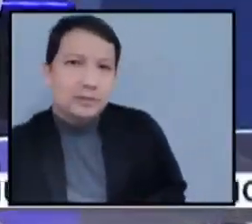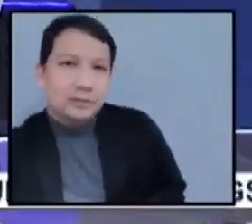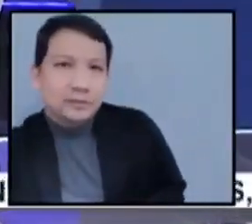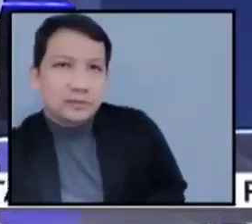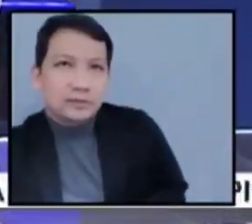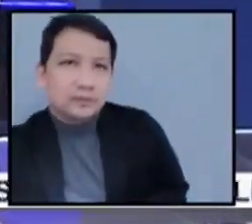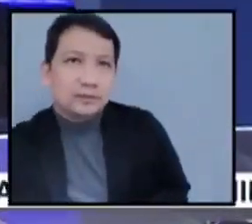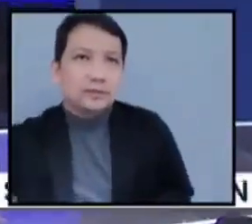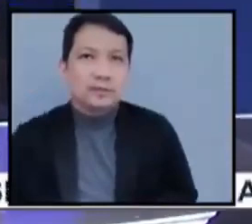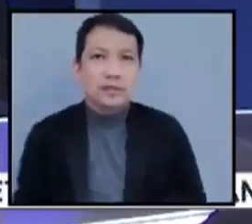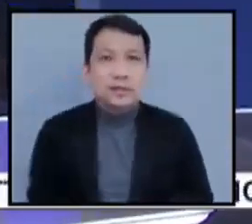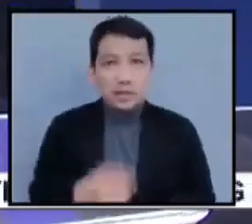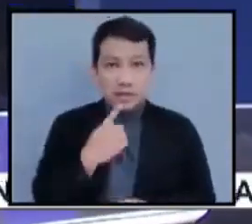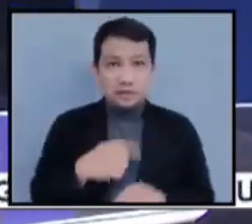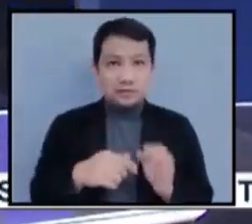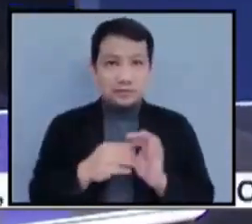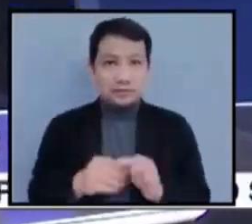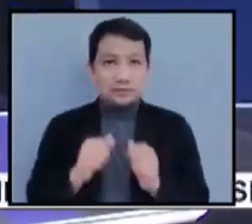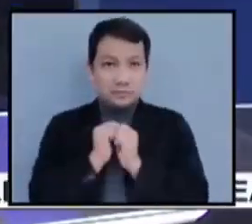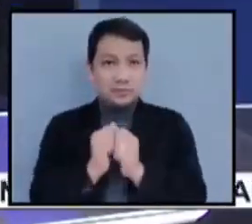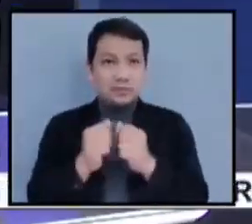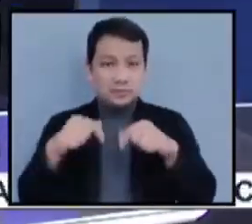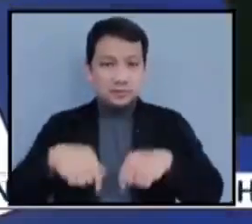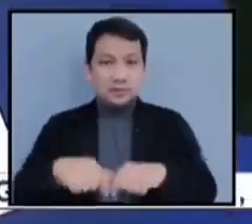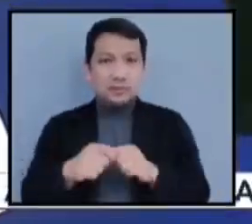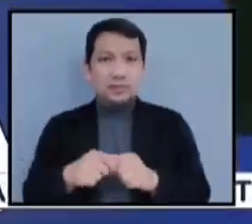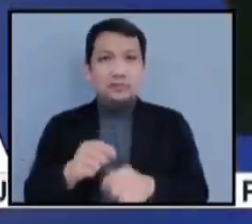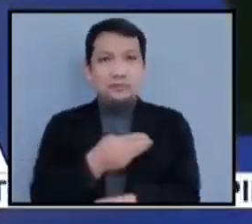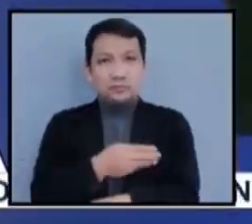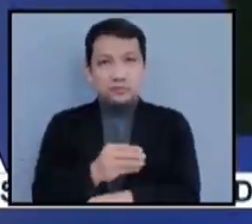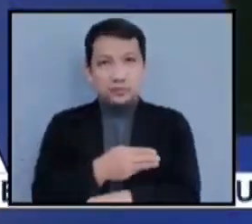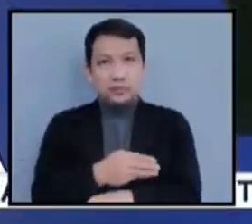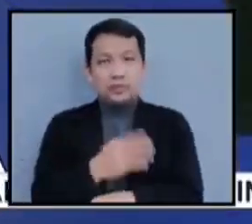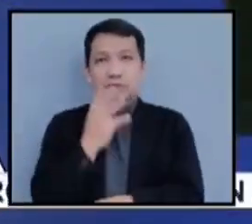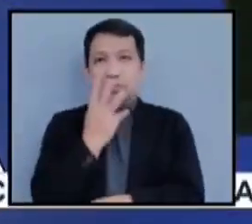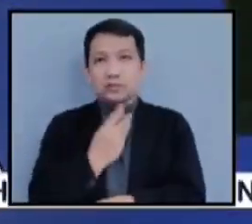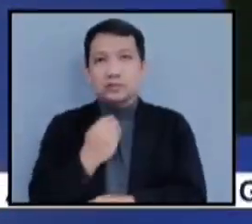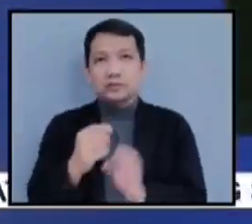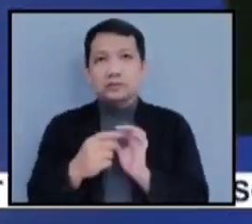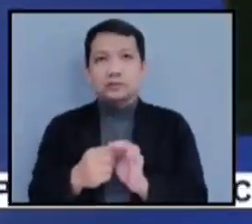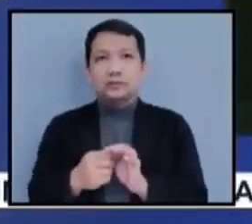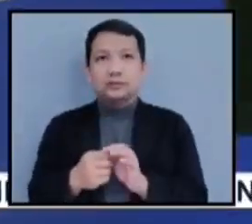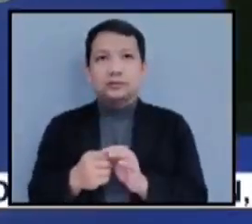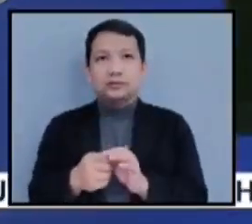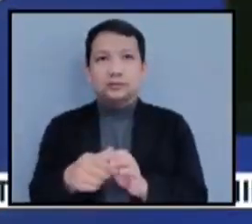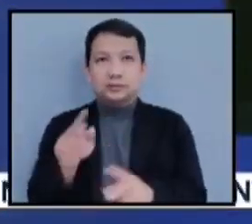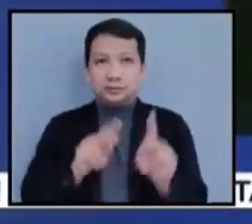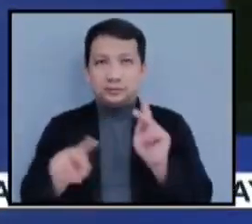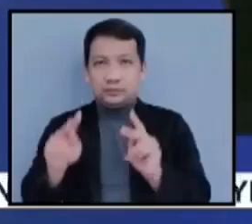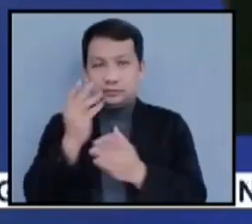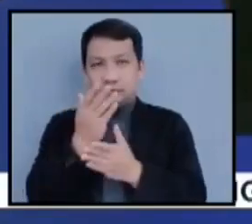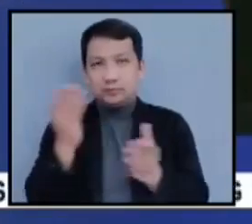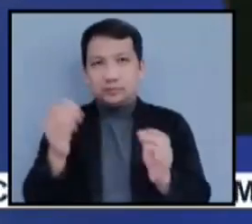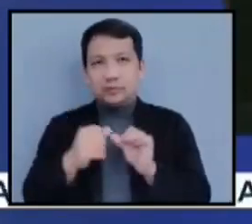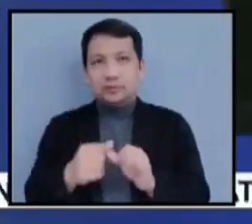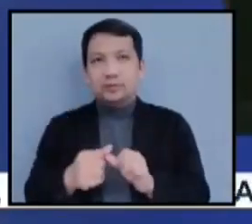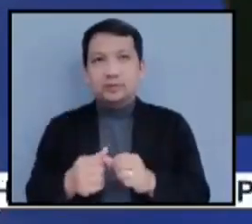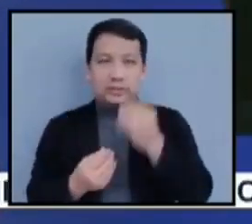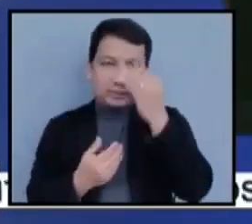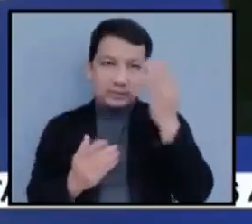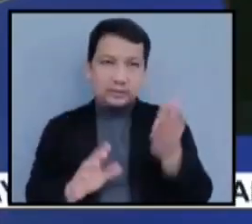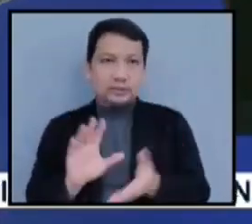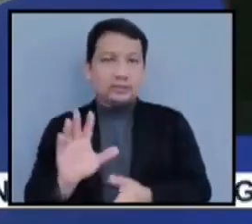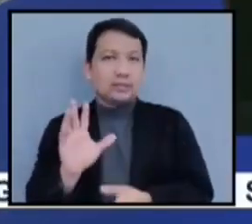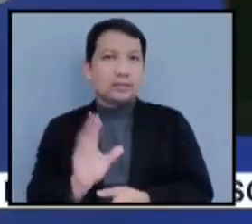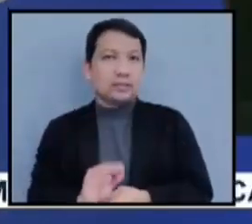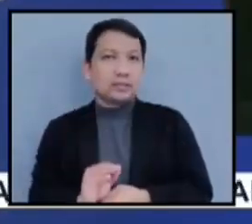ay makapasok at makilala pa sa music industry. Sino sa mga kilalang singer or performers ngayon ang iniidolo at inspirasyon mo sa local